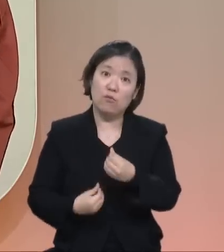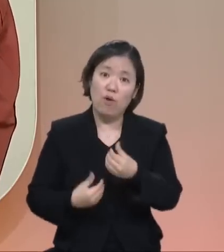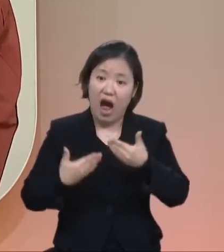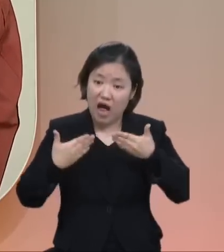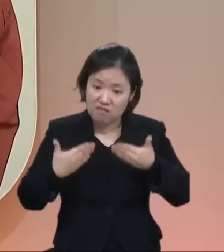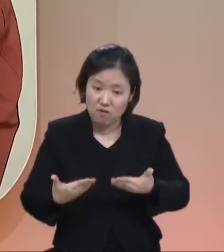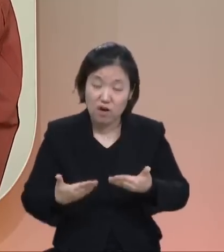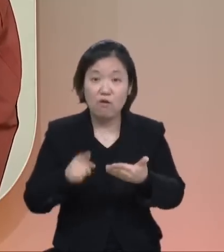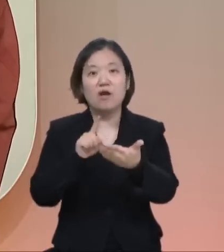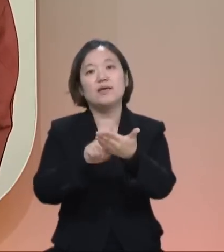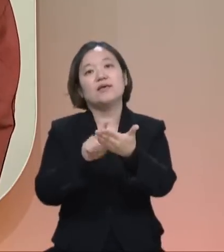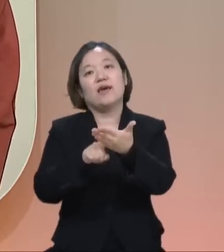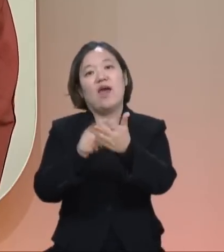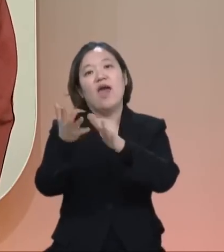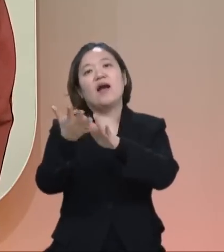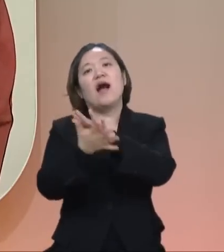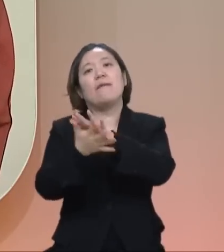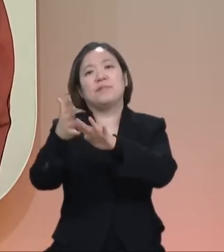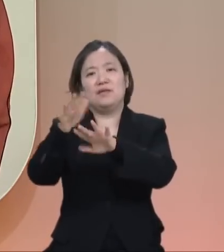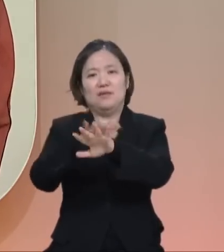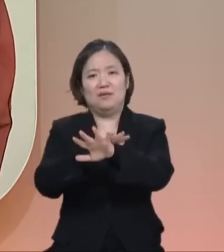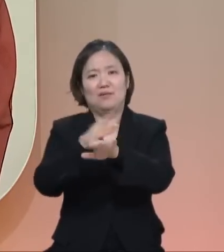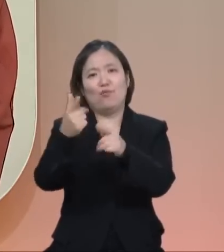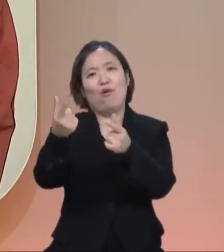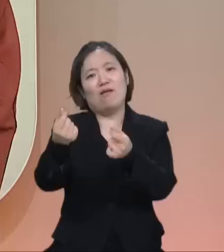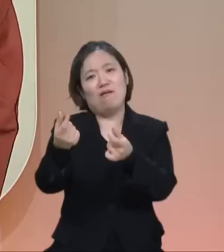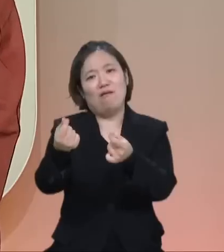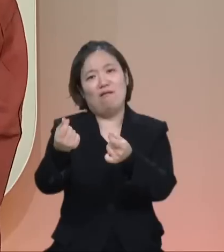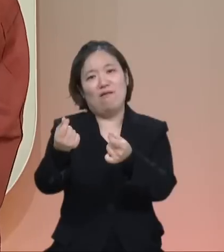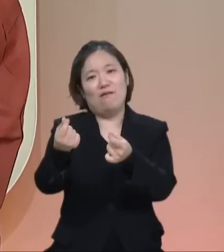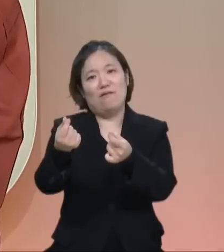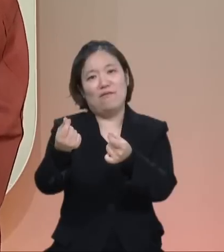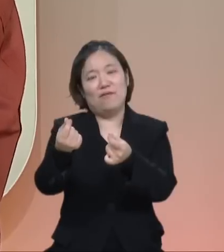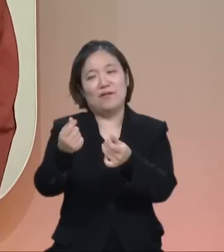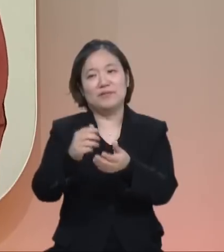지도를 해서 마음이 편안해지는 것 사실 이게 최고의 카피입니다